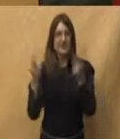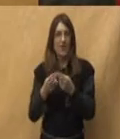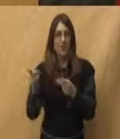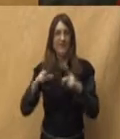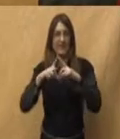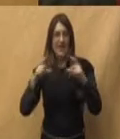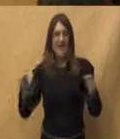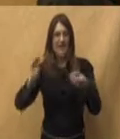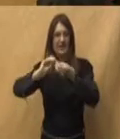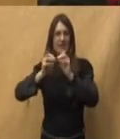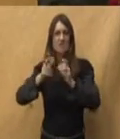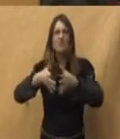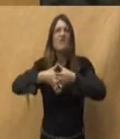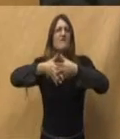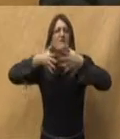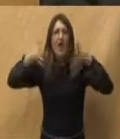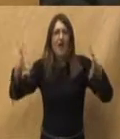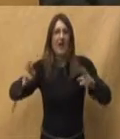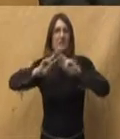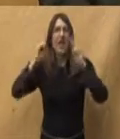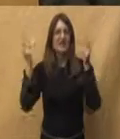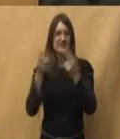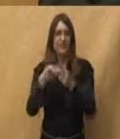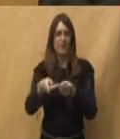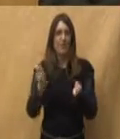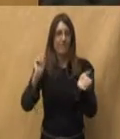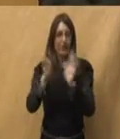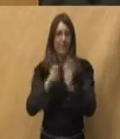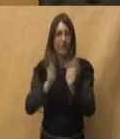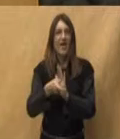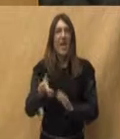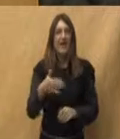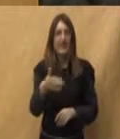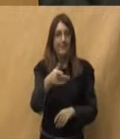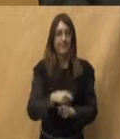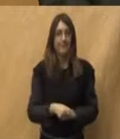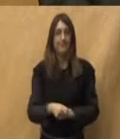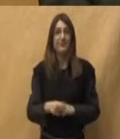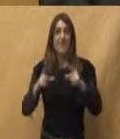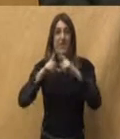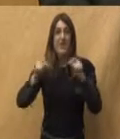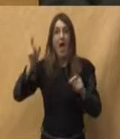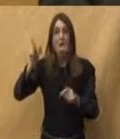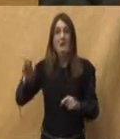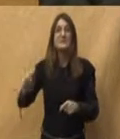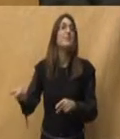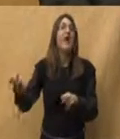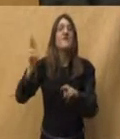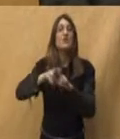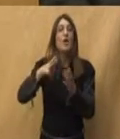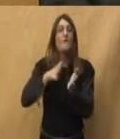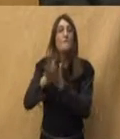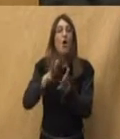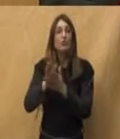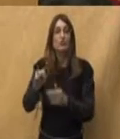tržnica riba je poznata kao najveća tržnica ribe na svijetu. I Japanci imaju najveću potrošnju ribe na